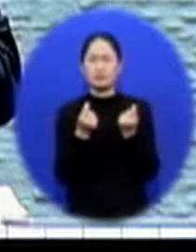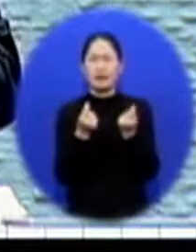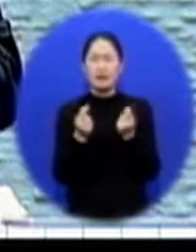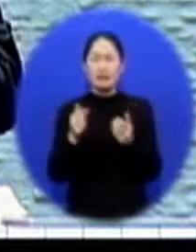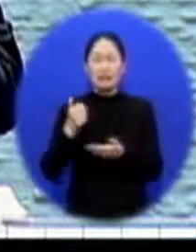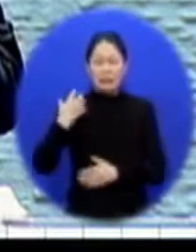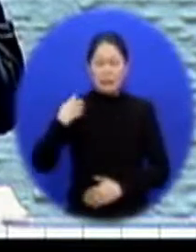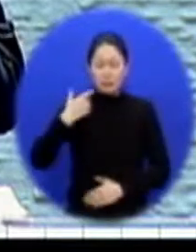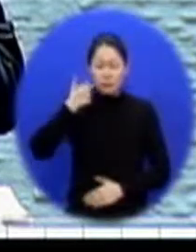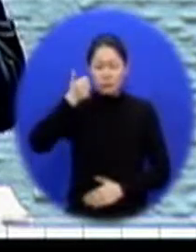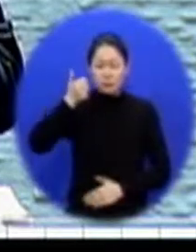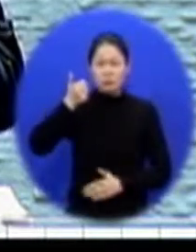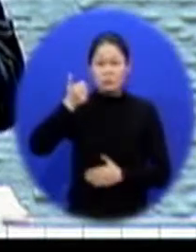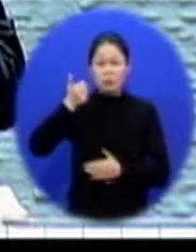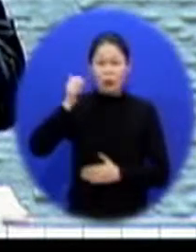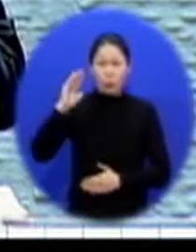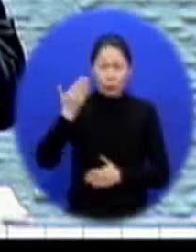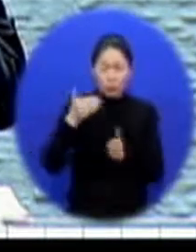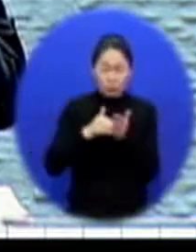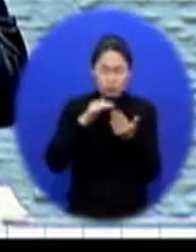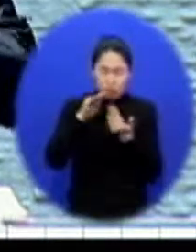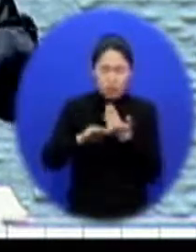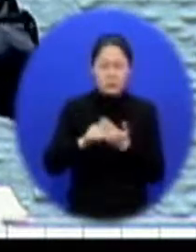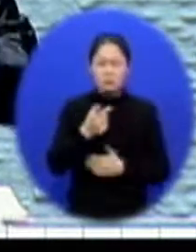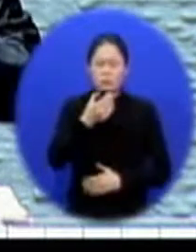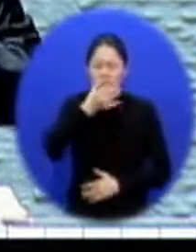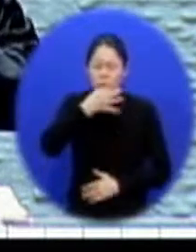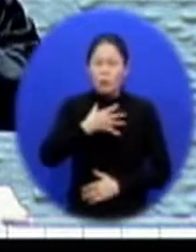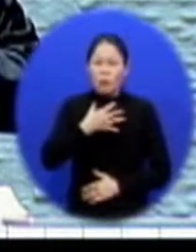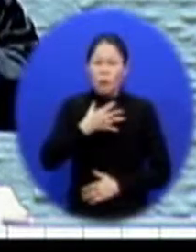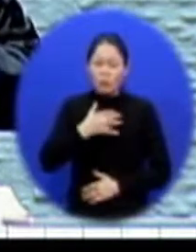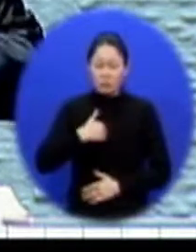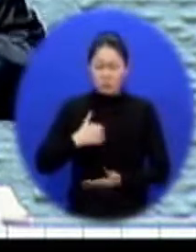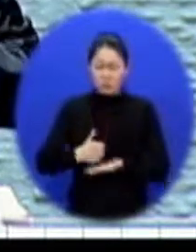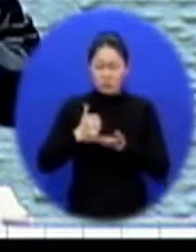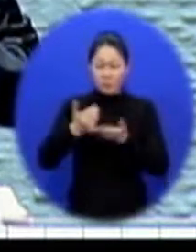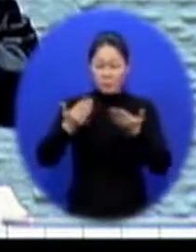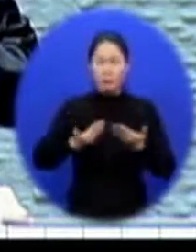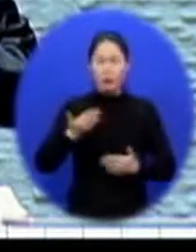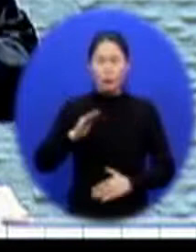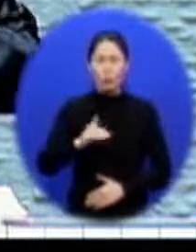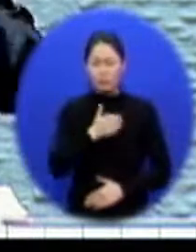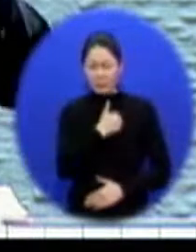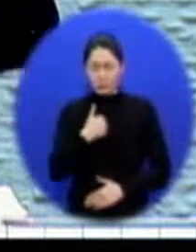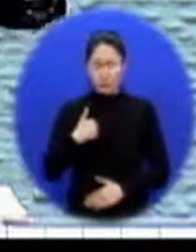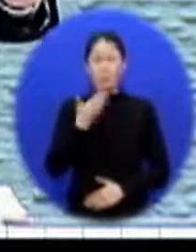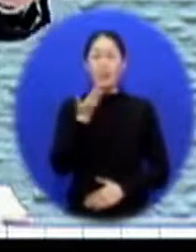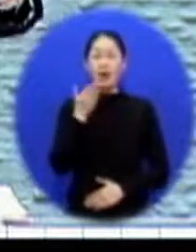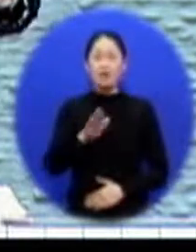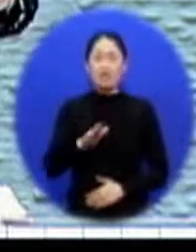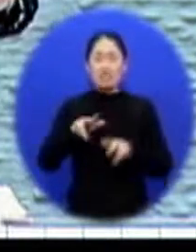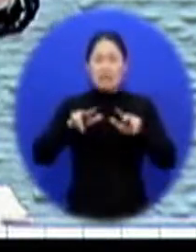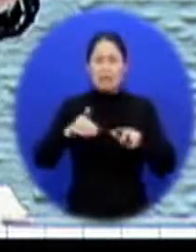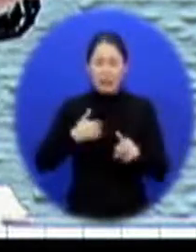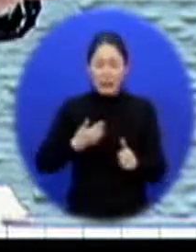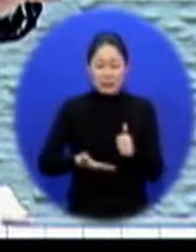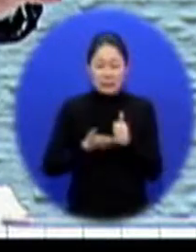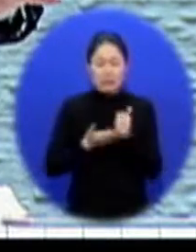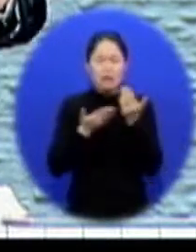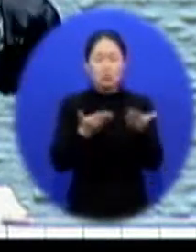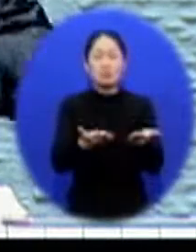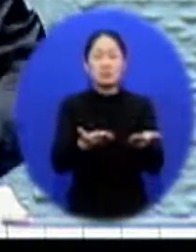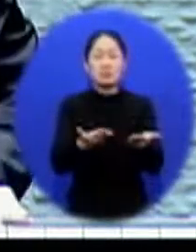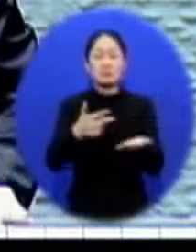반여 목사가 되고 나니까 힘들어요 칭찬 받아야 사는데 그래야만 조기 되는데 이제는 내가 칭찬을 해줘야 되는